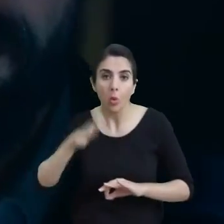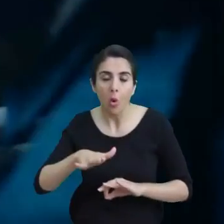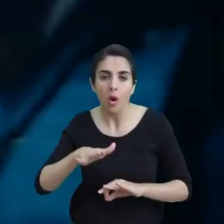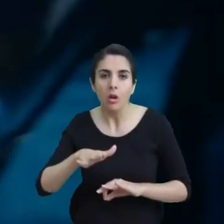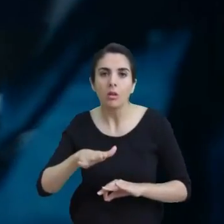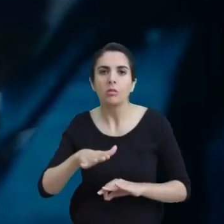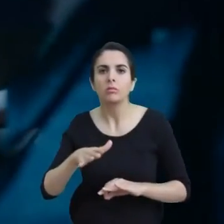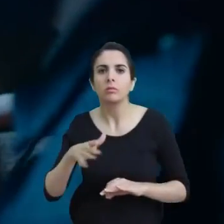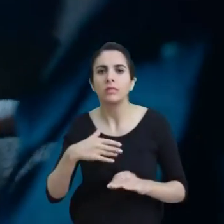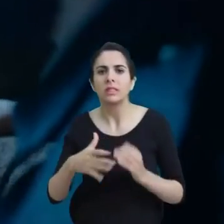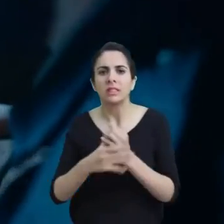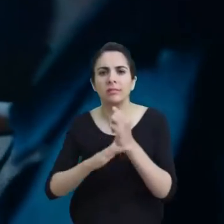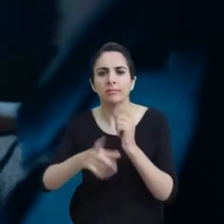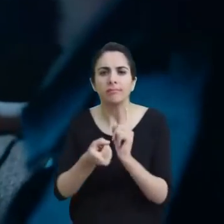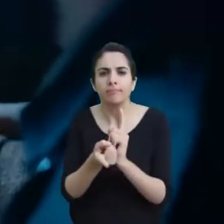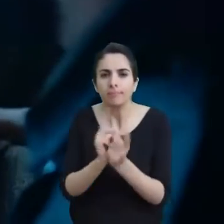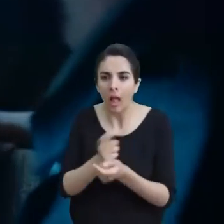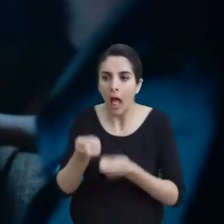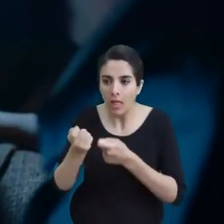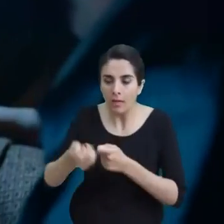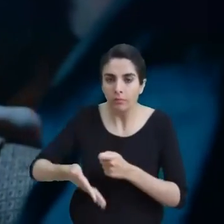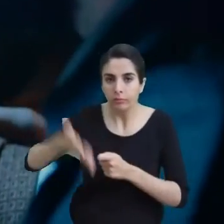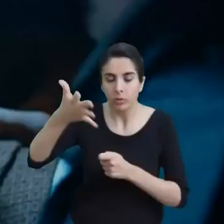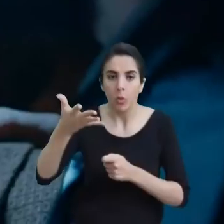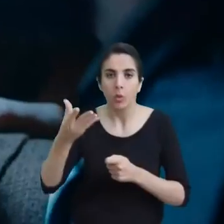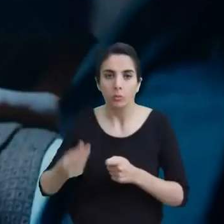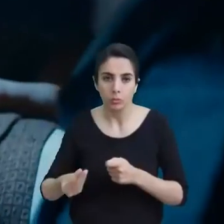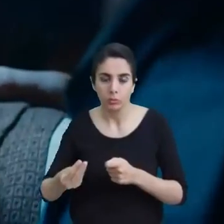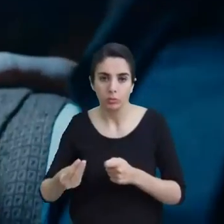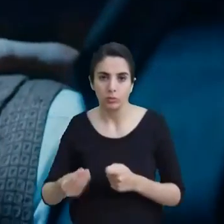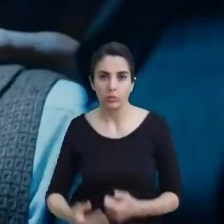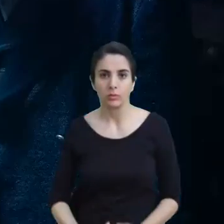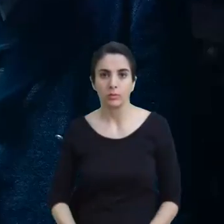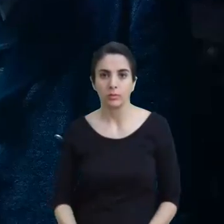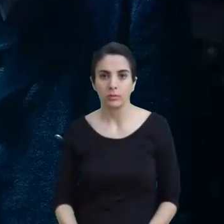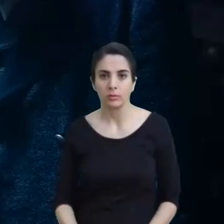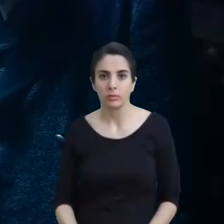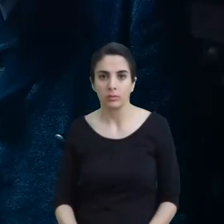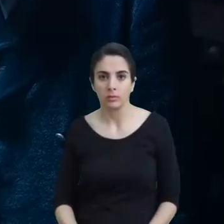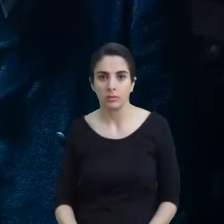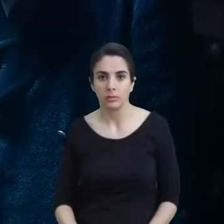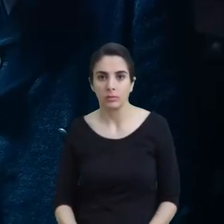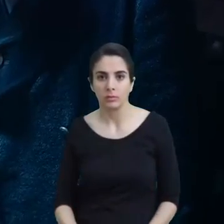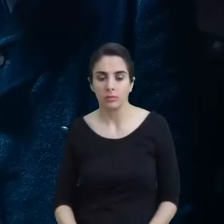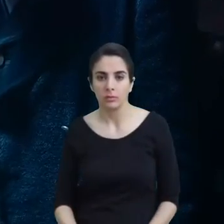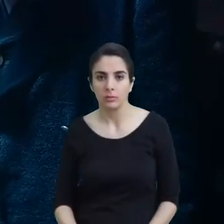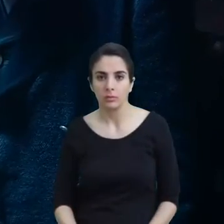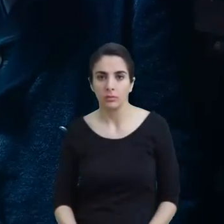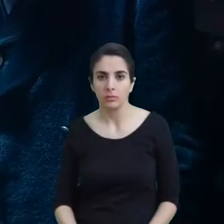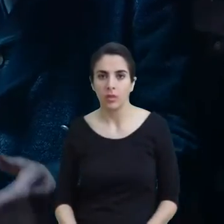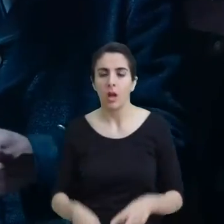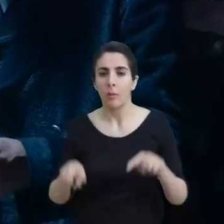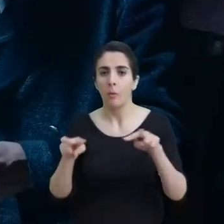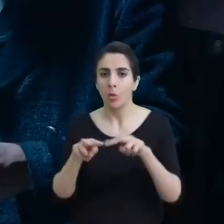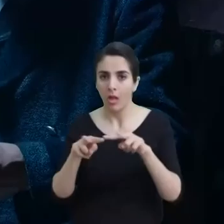Sonra Kahire Hırsızlar Loncası tarafından yetiştirilmiş. Kitabın arasında kopuk ayrı sayfalar.